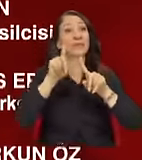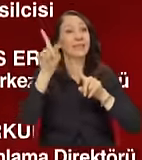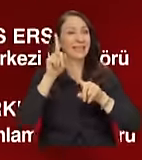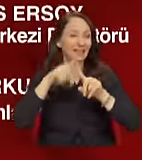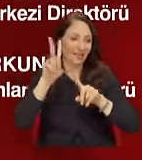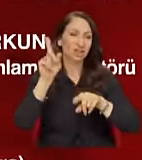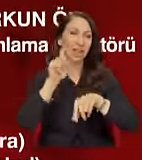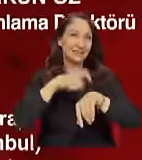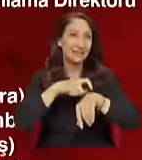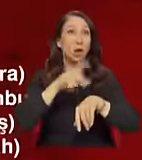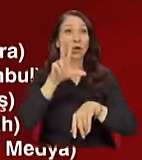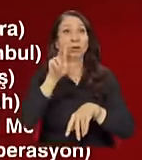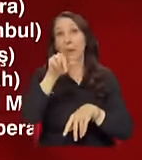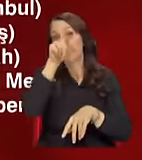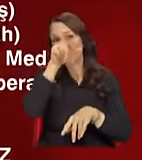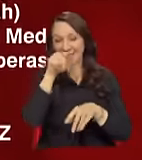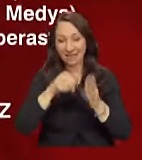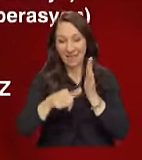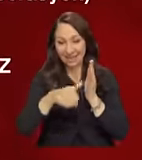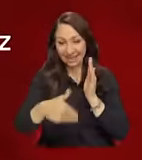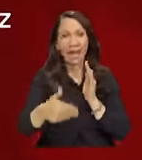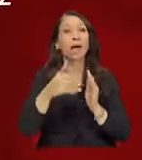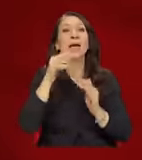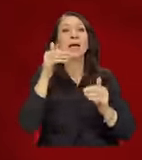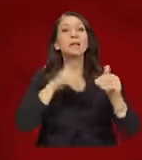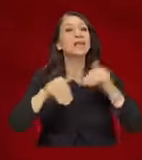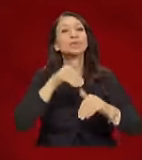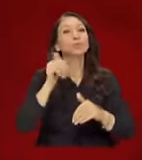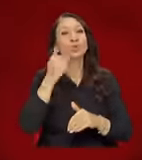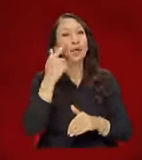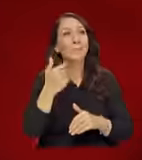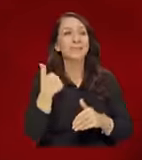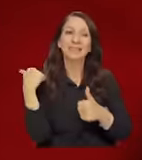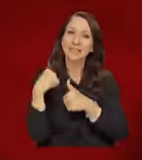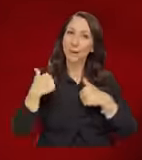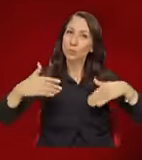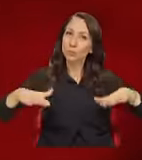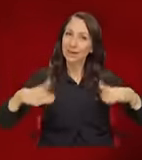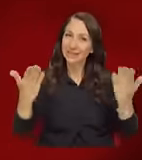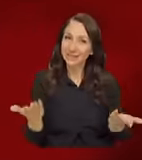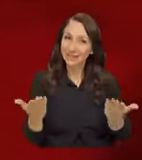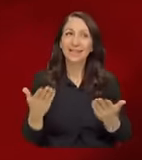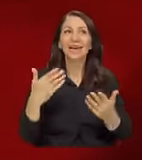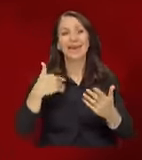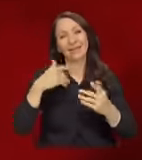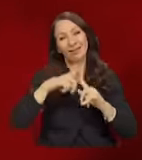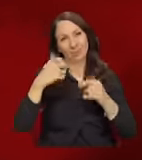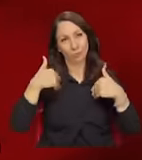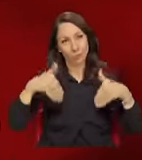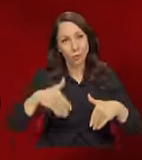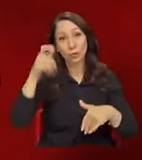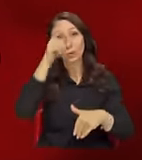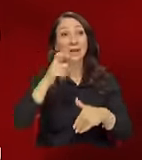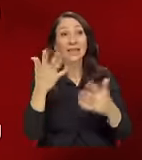çalar saatte ve 31 Mart tarihinde yerel seçim gününde biz yeniden karşınızda olacağız, ekranda olacağız.